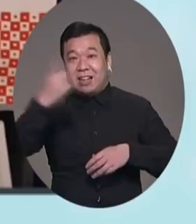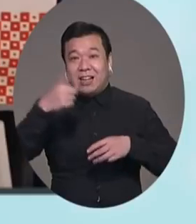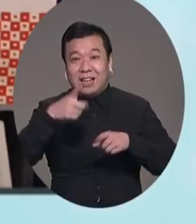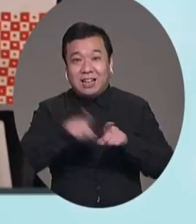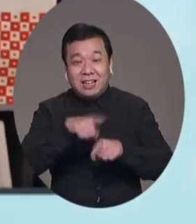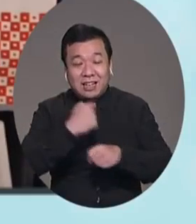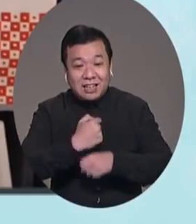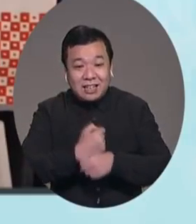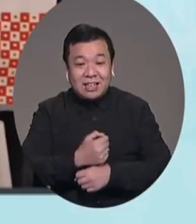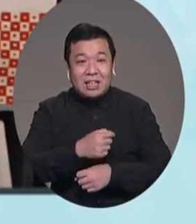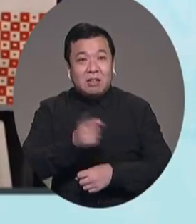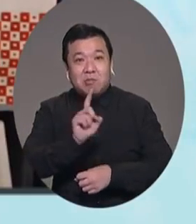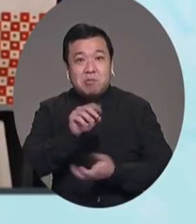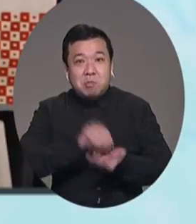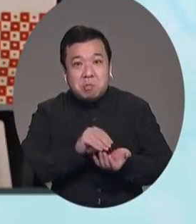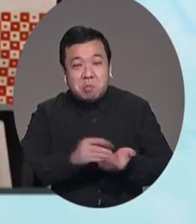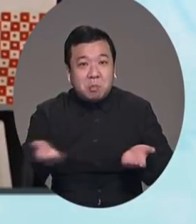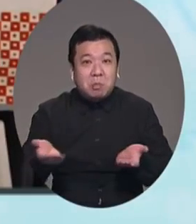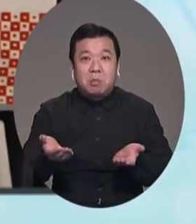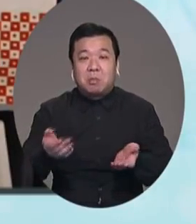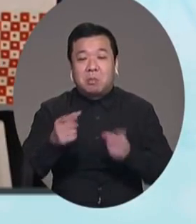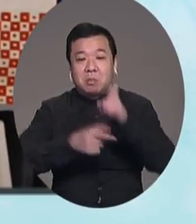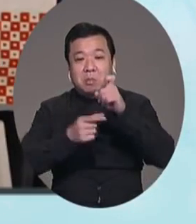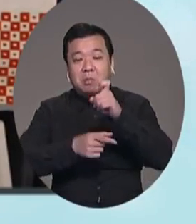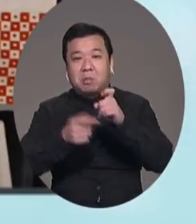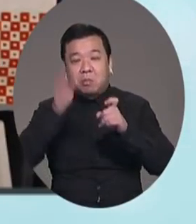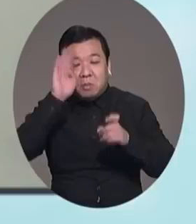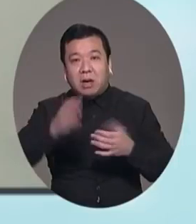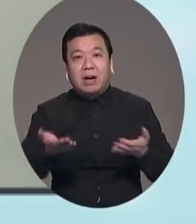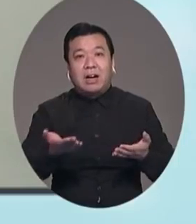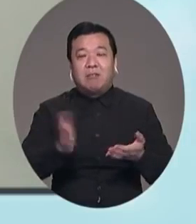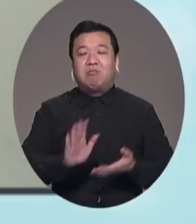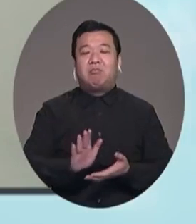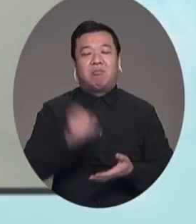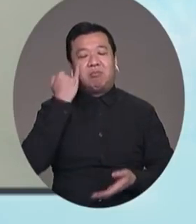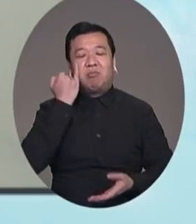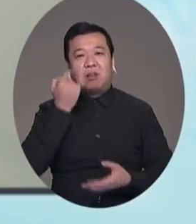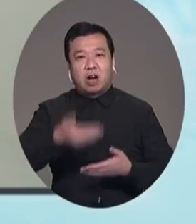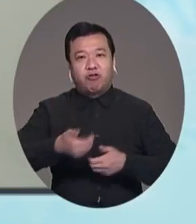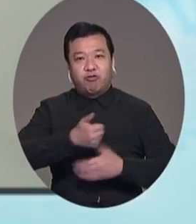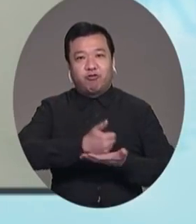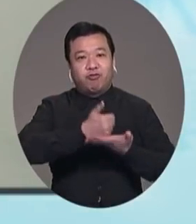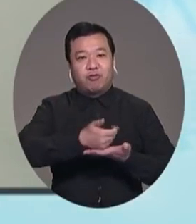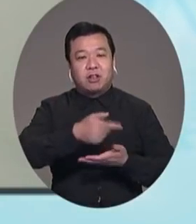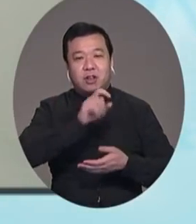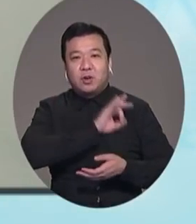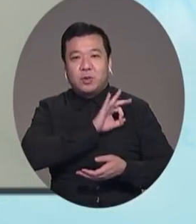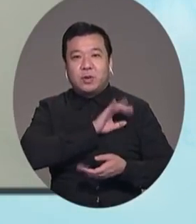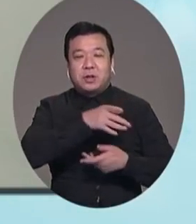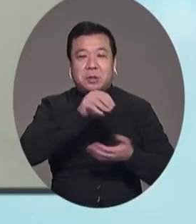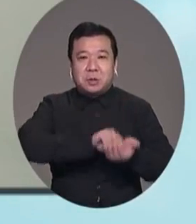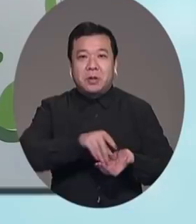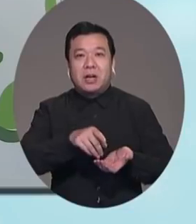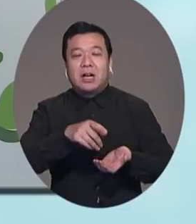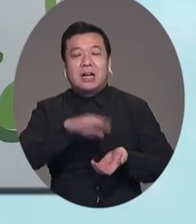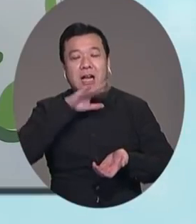哋會如何去抉擇喺九月嗰個嘅情況裏面啦。 他又說會尊重民主黨會員大會的決定，如